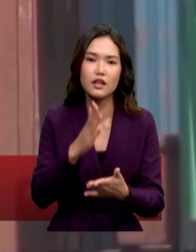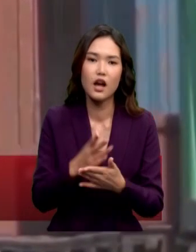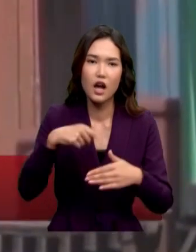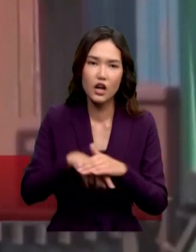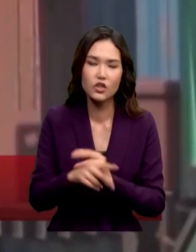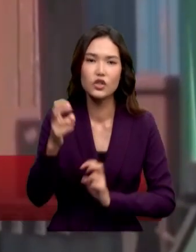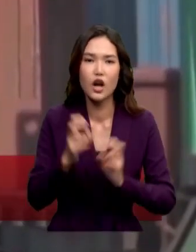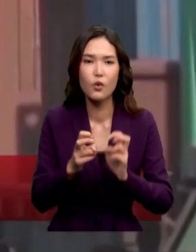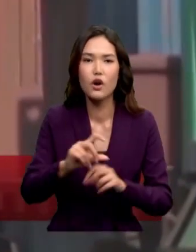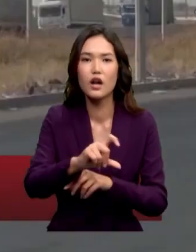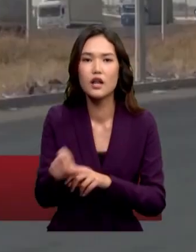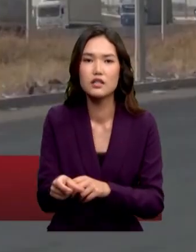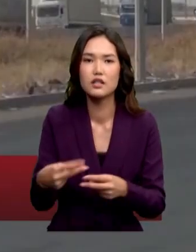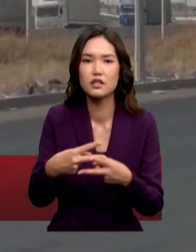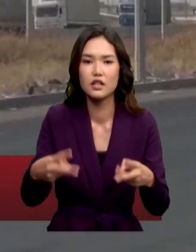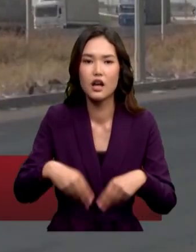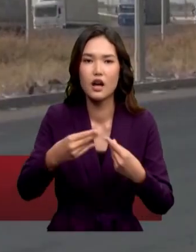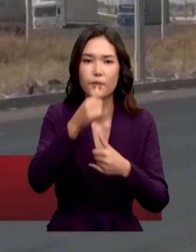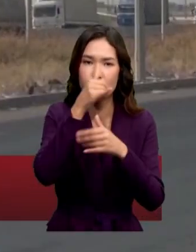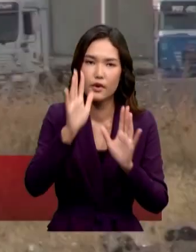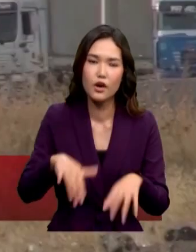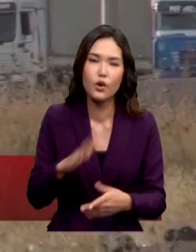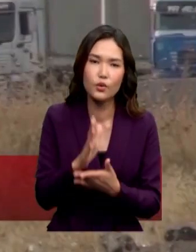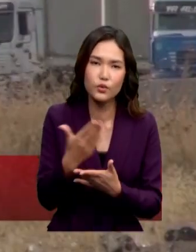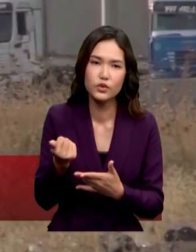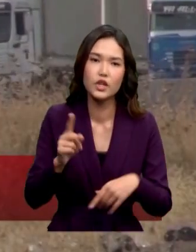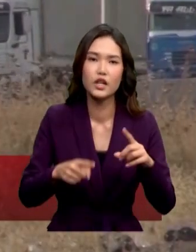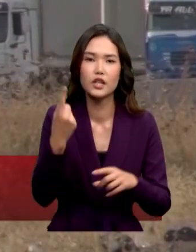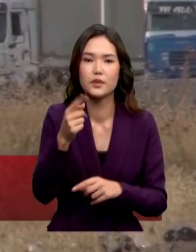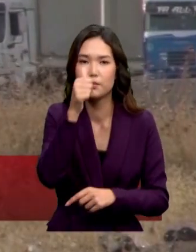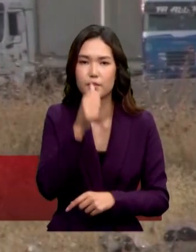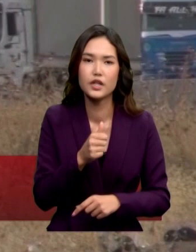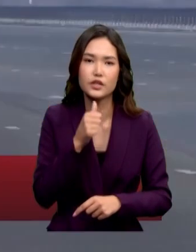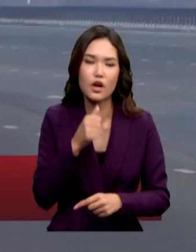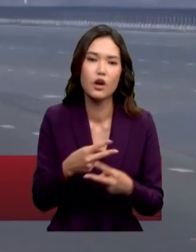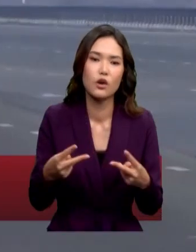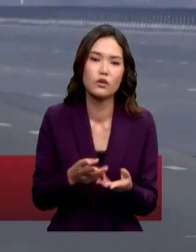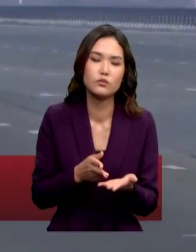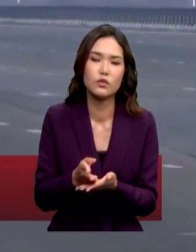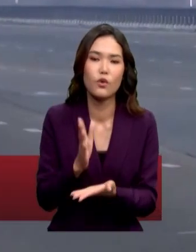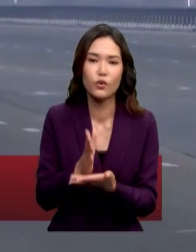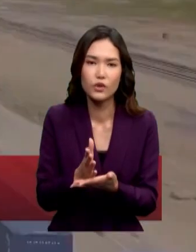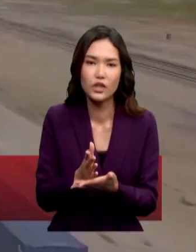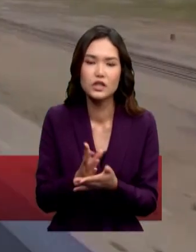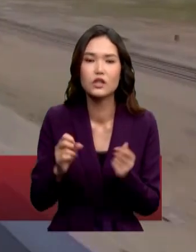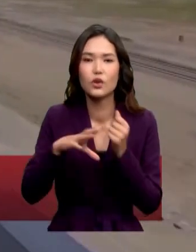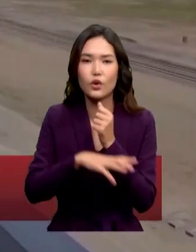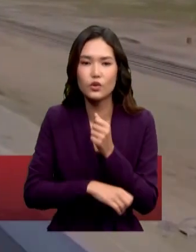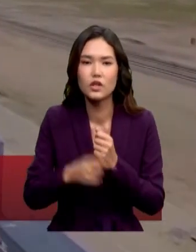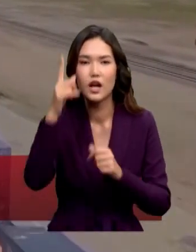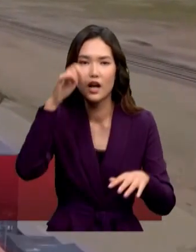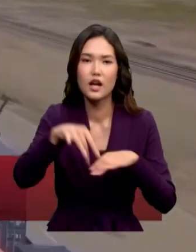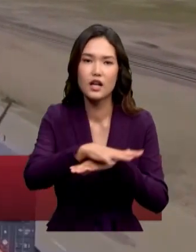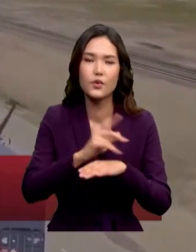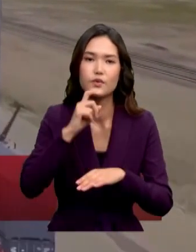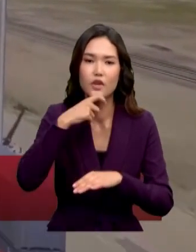өнім сыртқы бәсекеге төтеп бере алмай қалуы мүмкін. Мемлекетте бағаны бір қалыпта ұстап тұруға қауқарсыз. Себебі қол аяғымызды Евразия